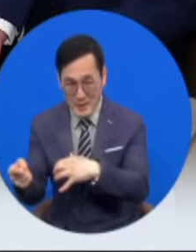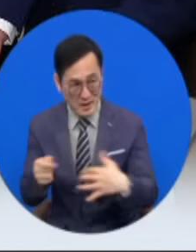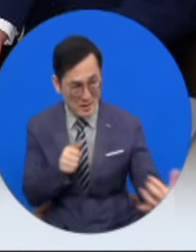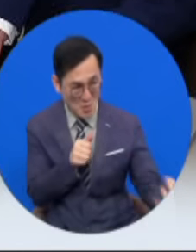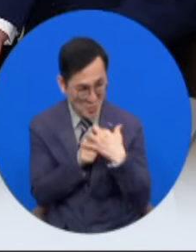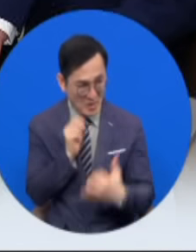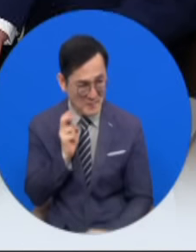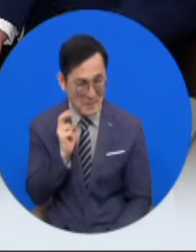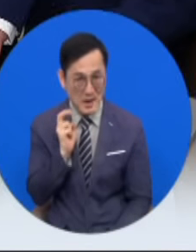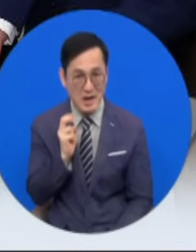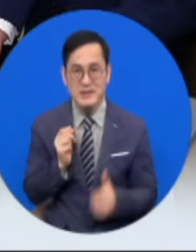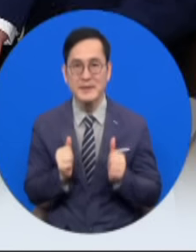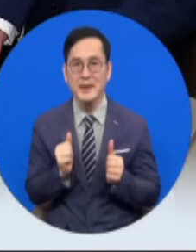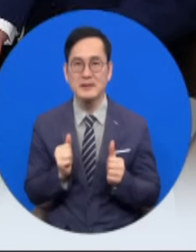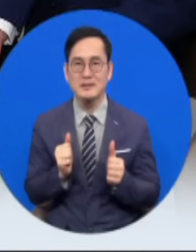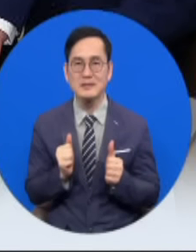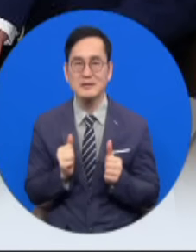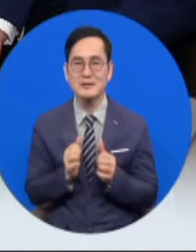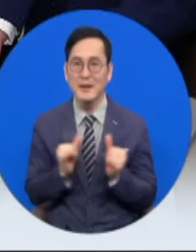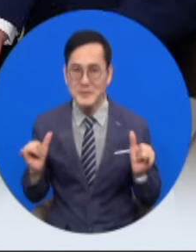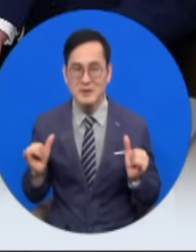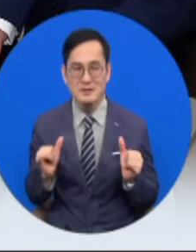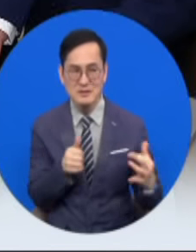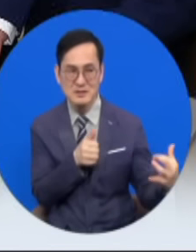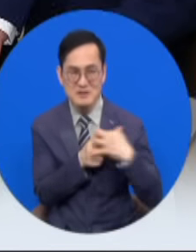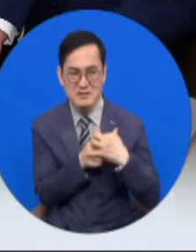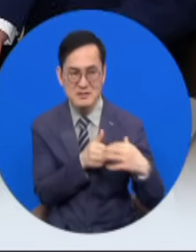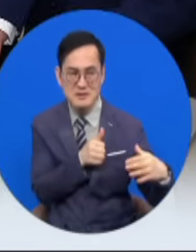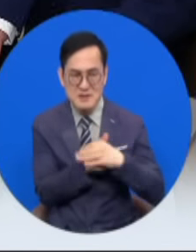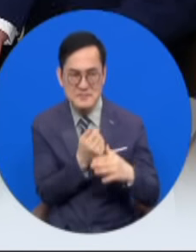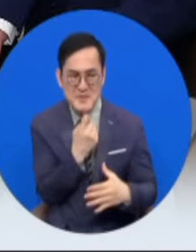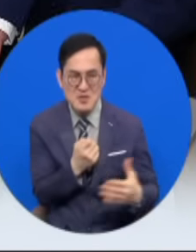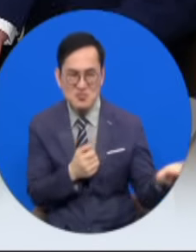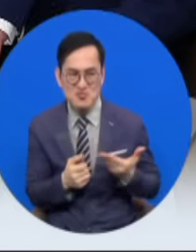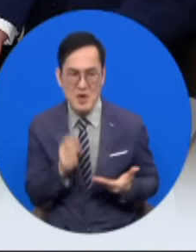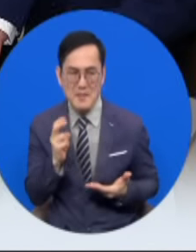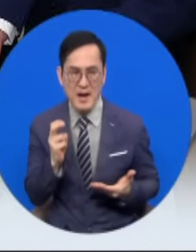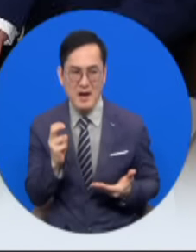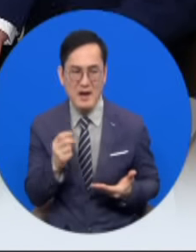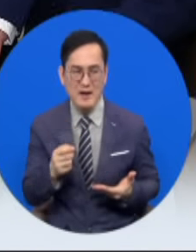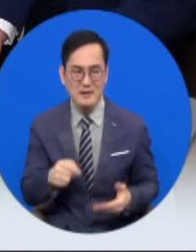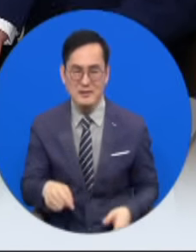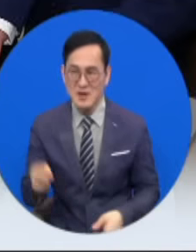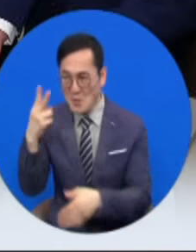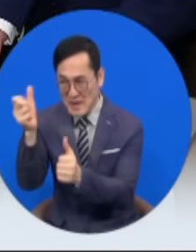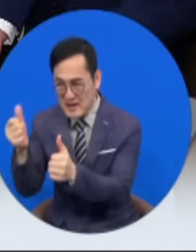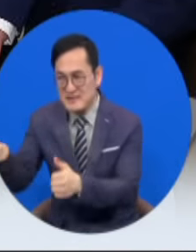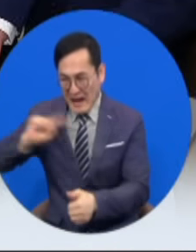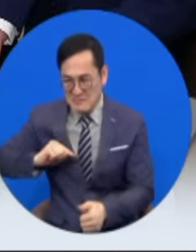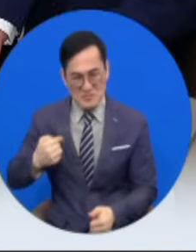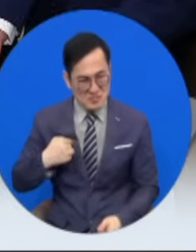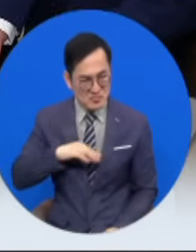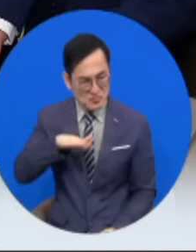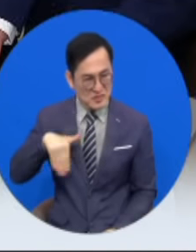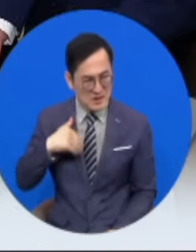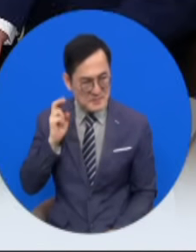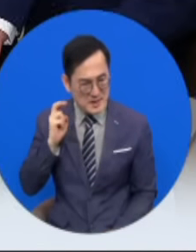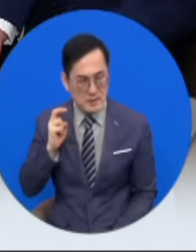거 아니냐 결국은 판사들을 거하기 위해서 나오 거 아니냐 이런 이야기 나오는 거예요 그렇다면은 결론은 이거죠 빨리